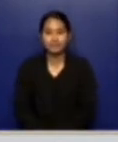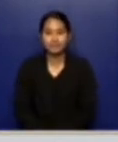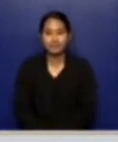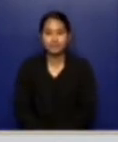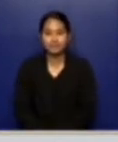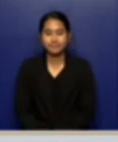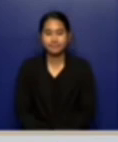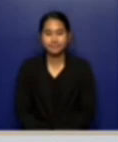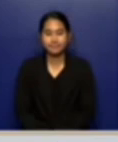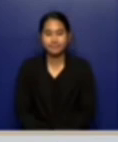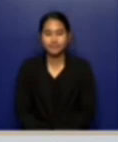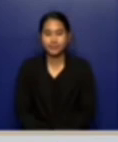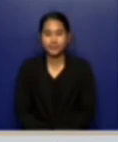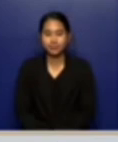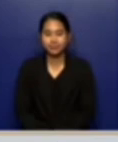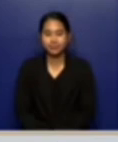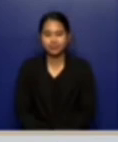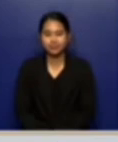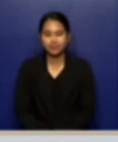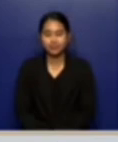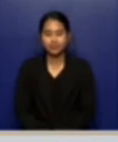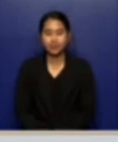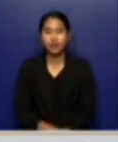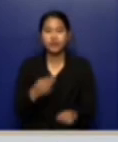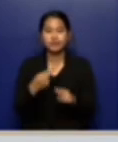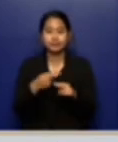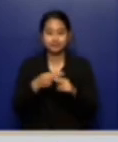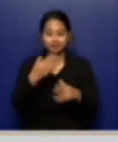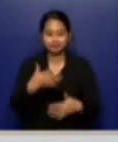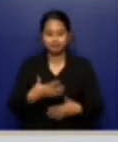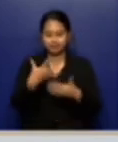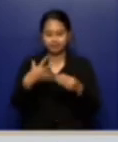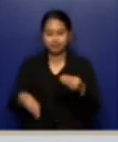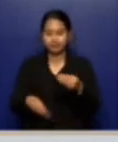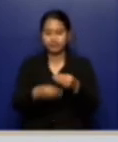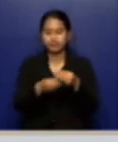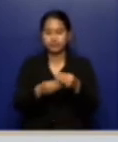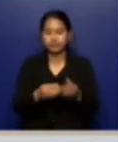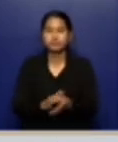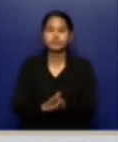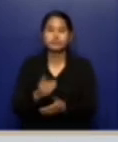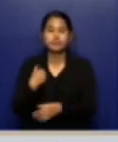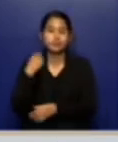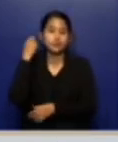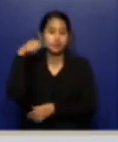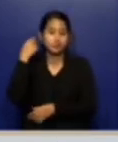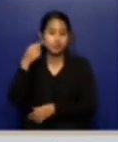คุณชิรเดชศรีวิราชแต่ผมเรียนเพิ่มไว้เลยครับหลังจากนั้นก็จะเป็นนางสาววันวิภาไม้สุน